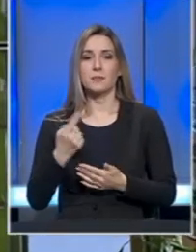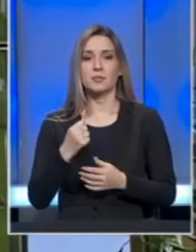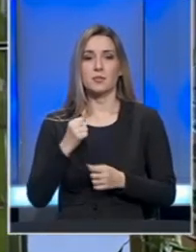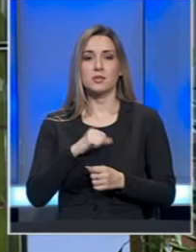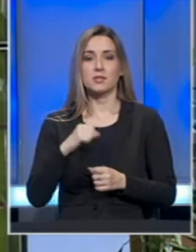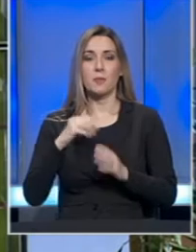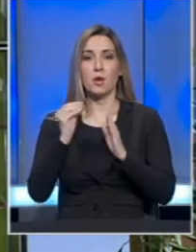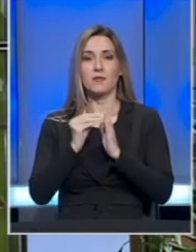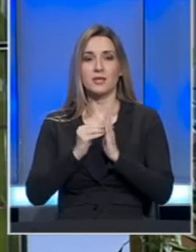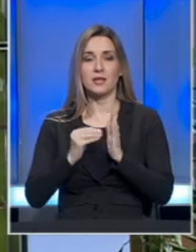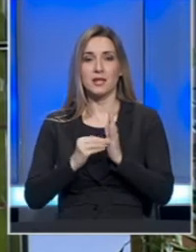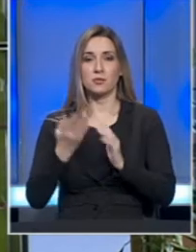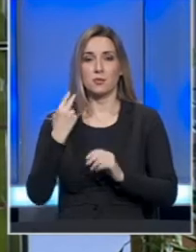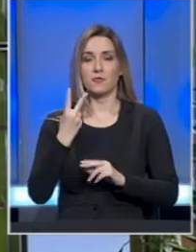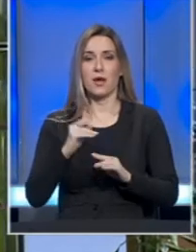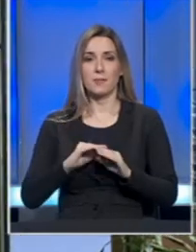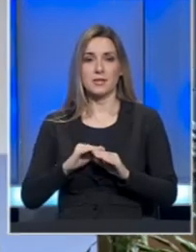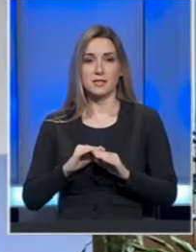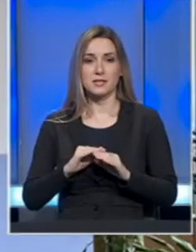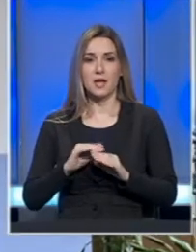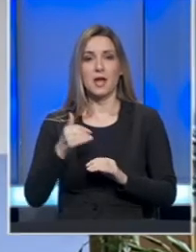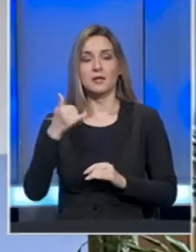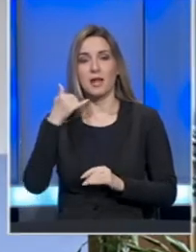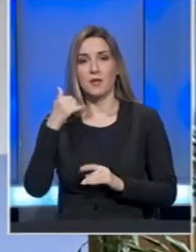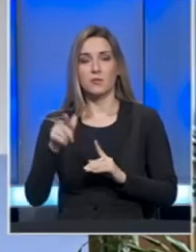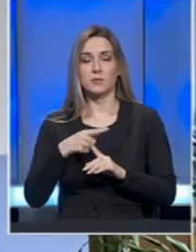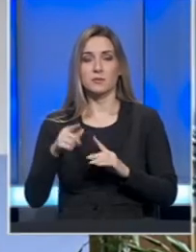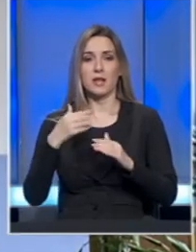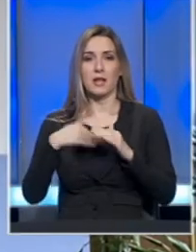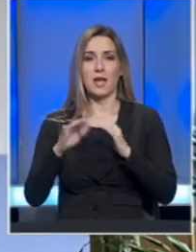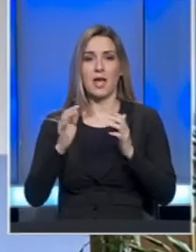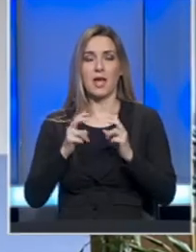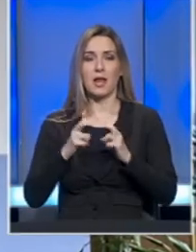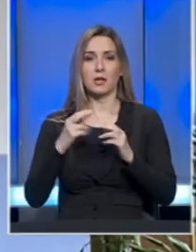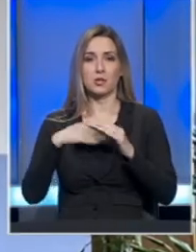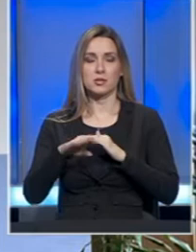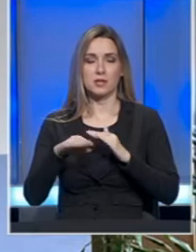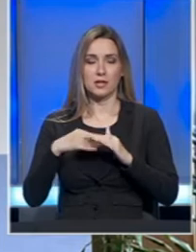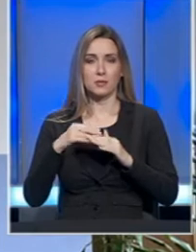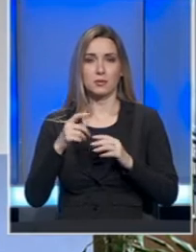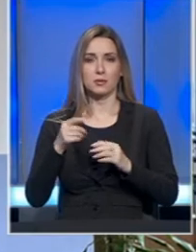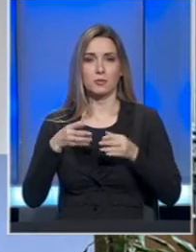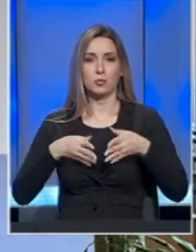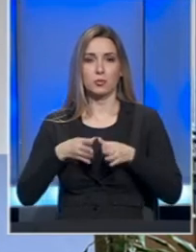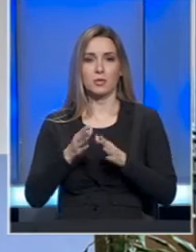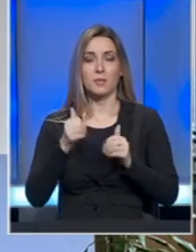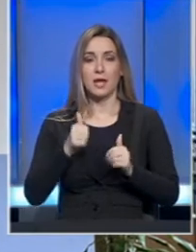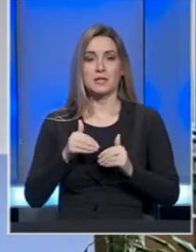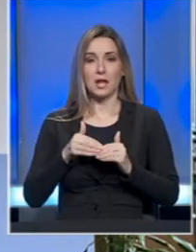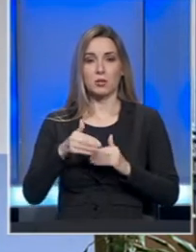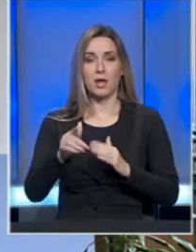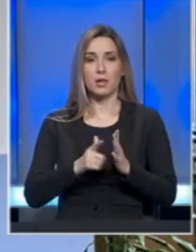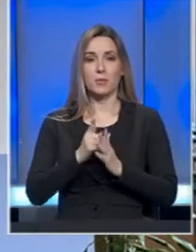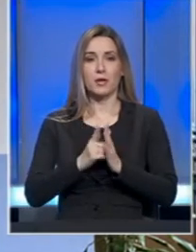samo evidenciju prethodna dva mjeseca, znači da li telefonskim ili elektronskim putem, kako koja škola je to organizovala, a sad u narednom